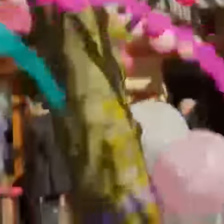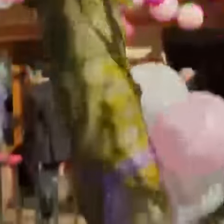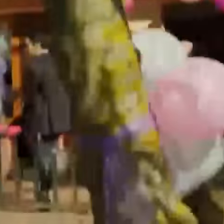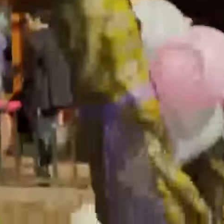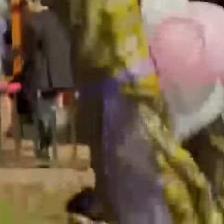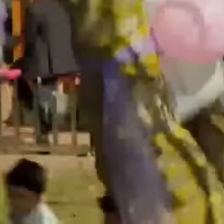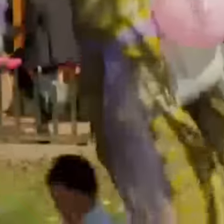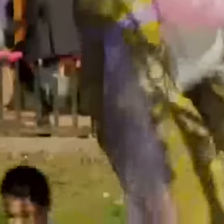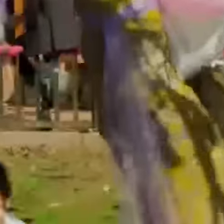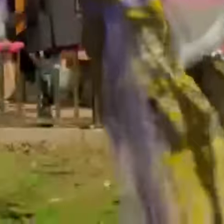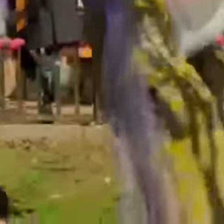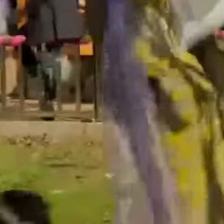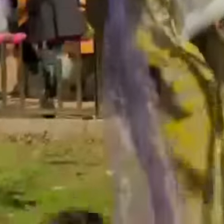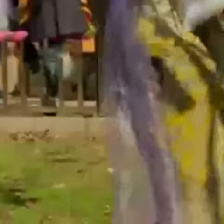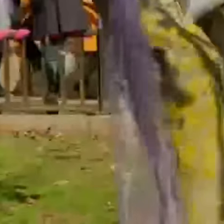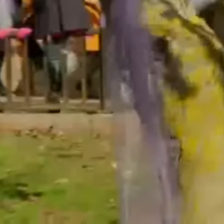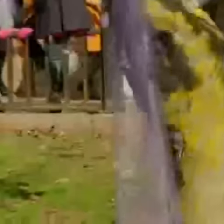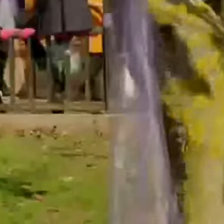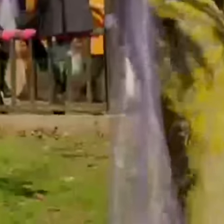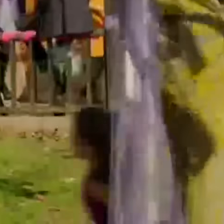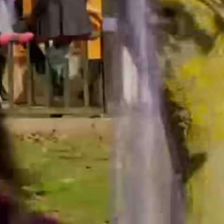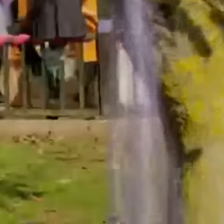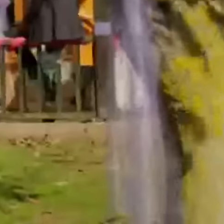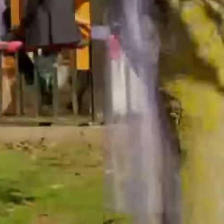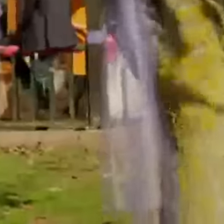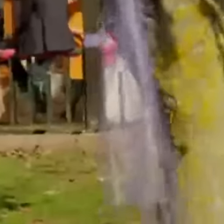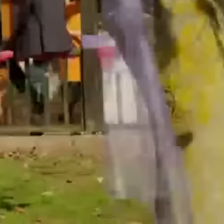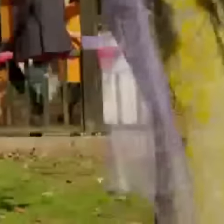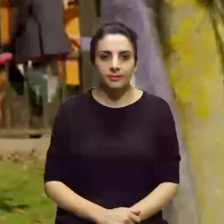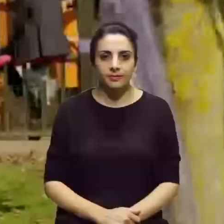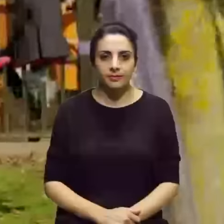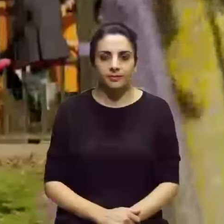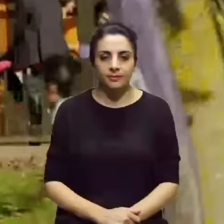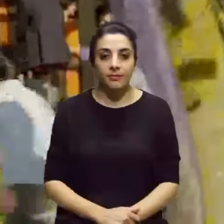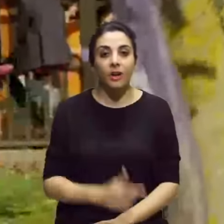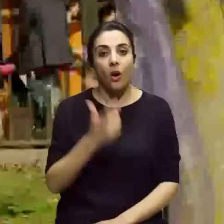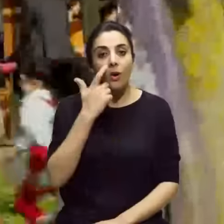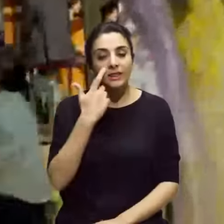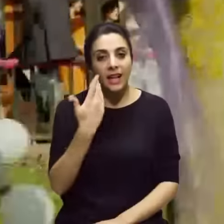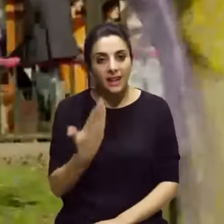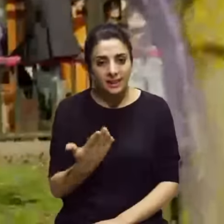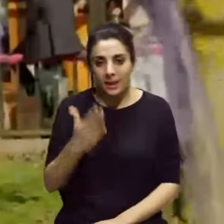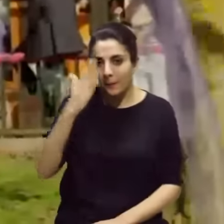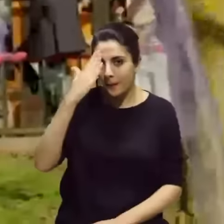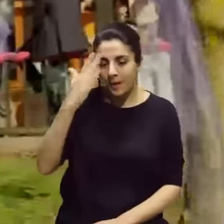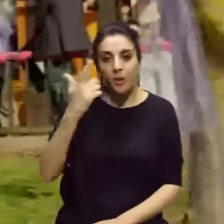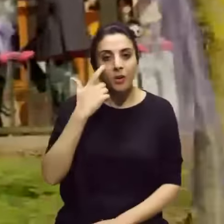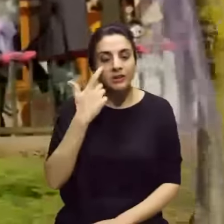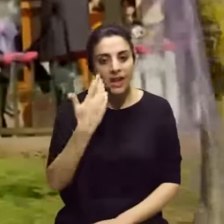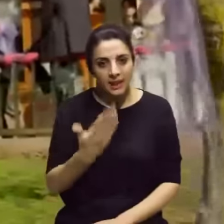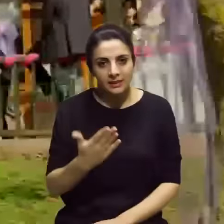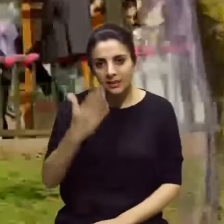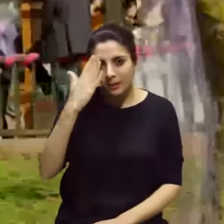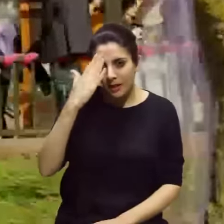şerit süslenmiş. Ömer takım elbiseli, Ayşem ise uzun siyah elbisesiyle bahçede. Hoş geldiniz. Merhaba. Hoş geldiniz. Hoş